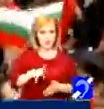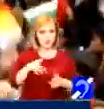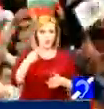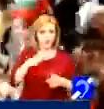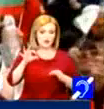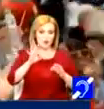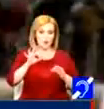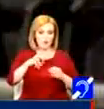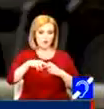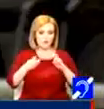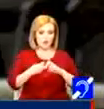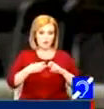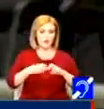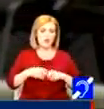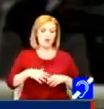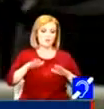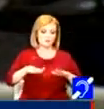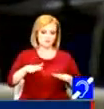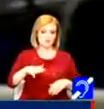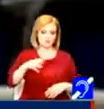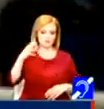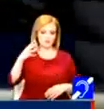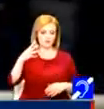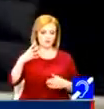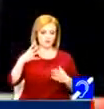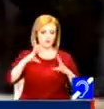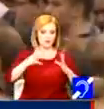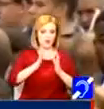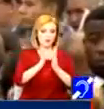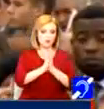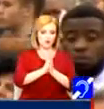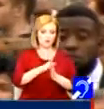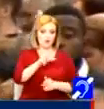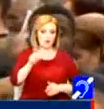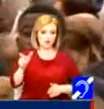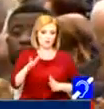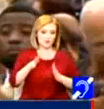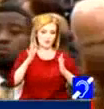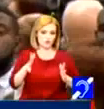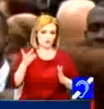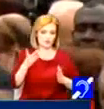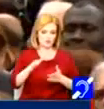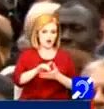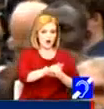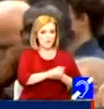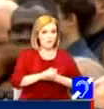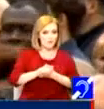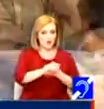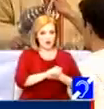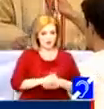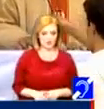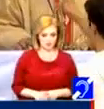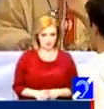problemele lumii contemporane. Le-a cerut credincioșilor să se roage pentru pacea lumii. A spus, între altele, că Bulgaria este o răscruce,